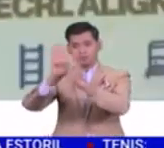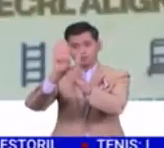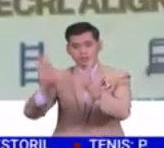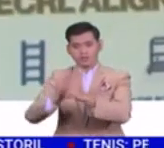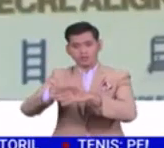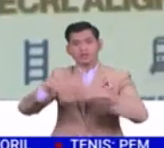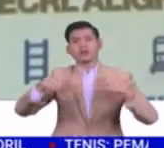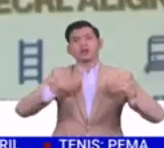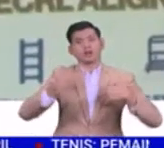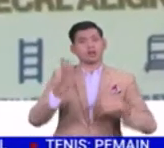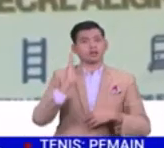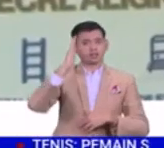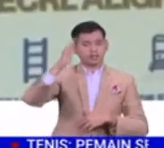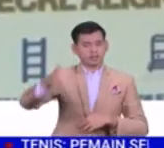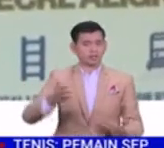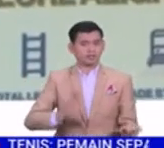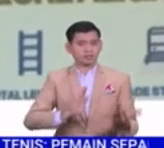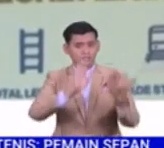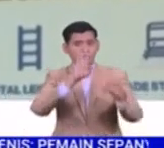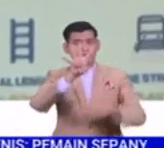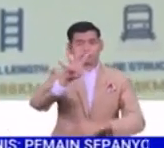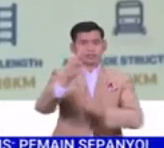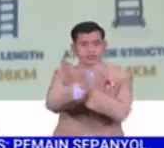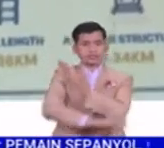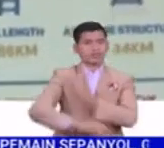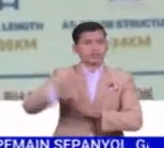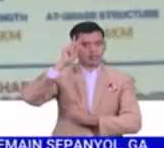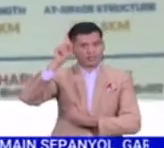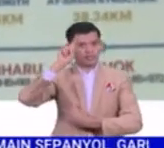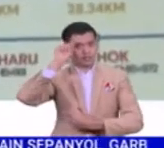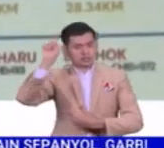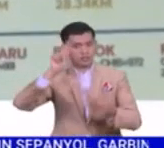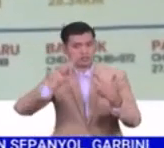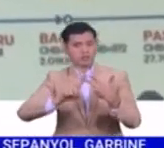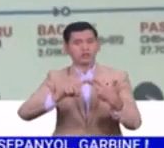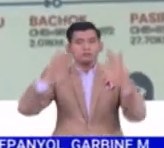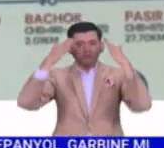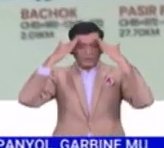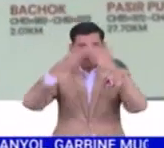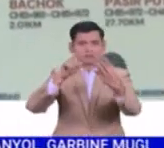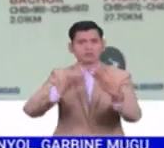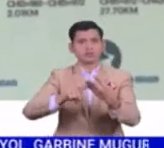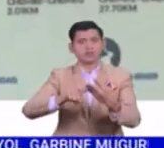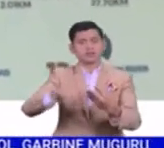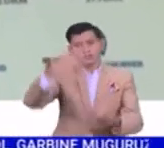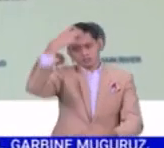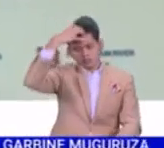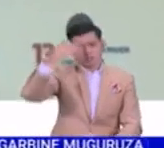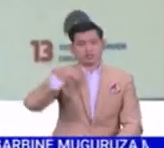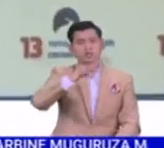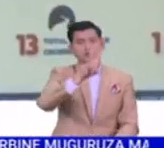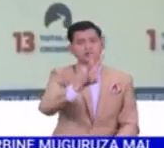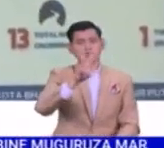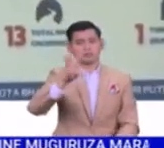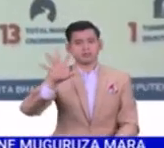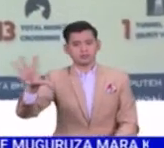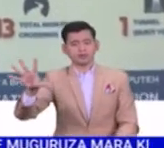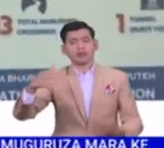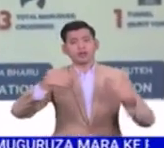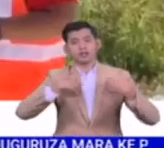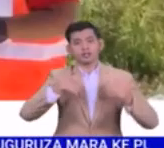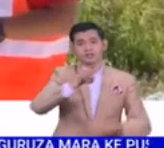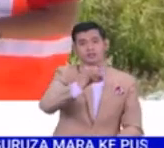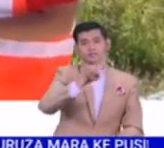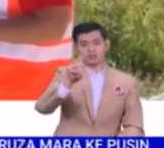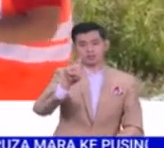merentasi 4 negeri iaitu Kelantan, Terengganu, Pahang dan Selangor sepanjang 665 km merangkumi